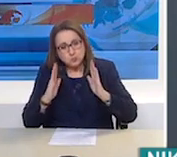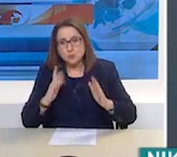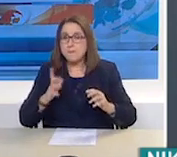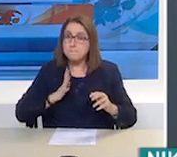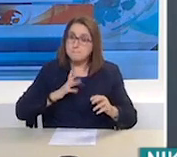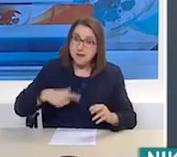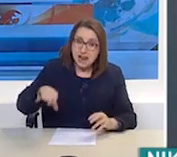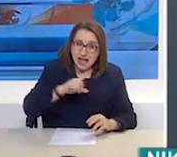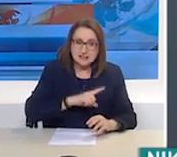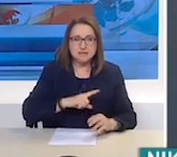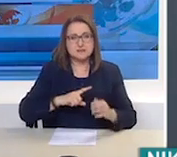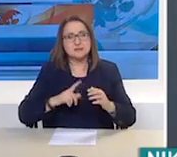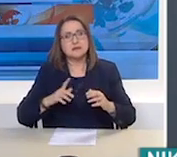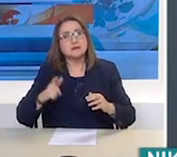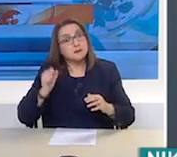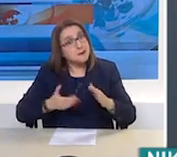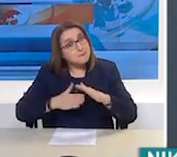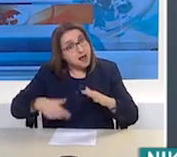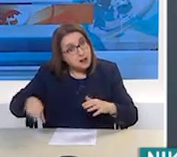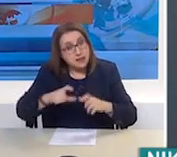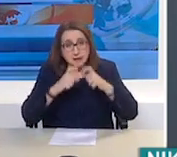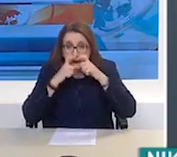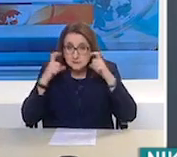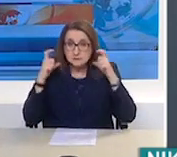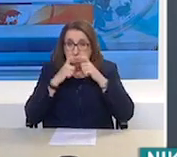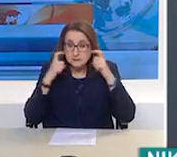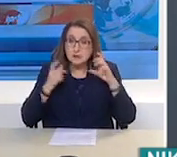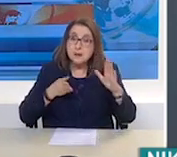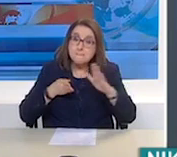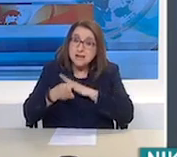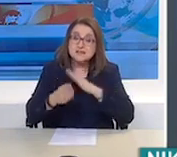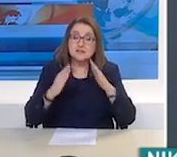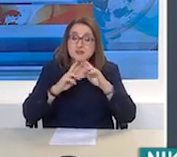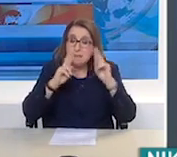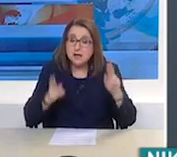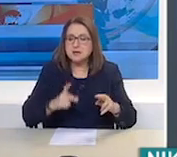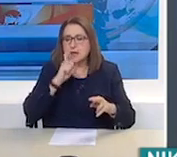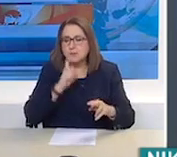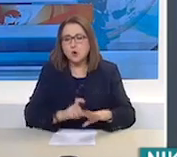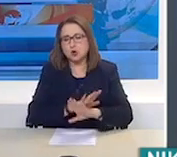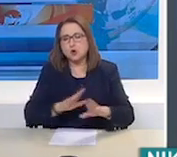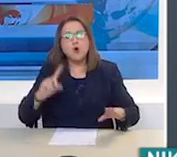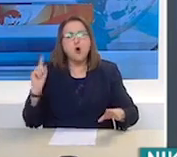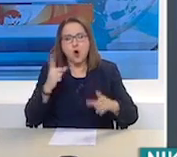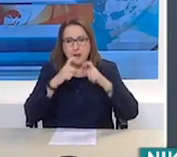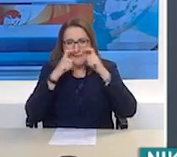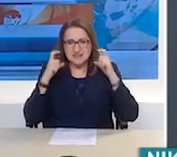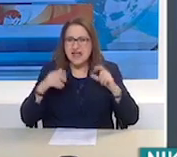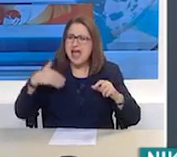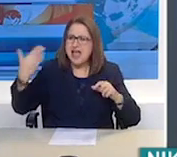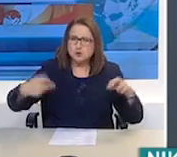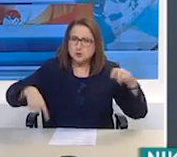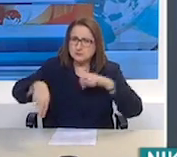πελάτες στον κοινό χρηστό χώρο, ενώ εντός των καταστημάτων είναι υποχρεωτική η χρήση μάσκας τόσο για το προσωπικό όσο για τους